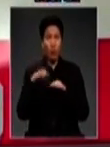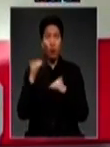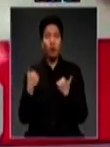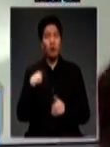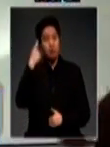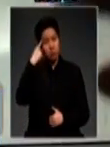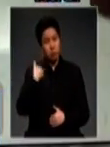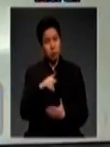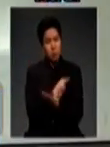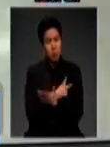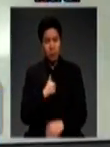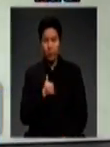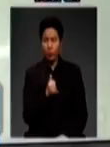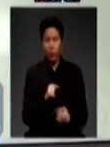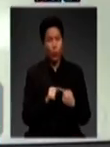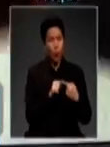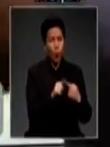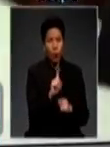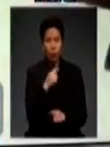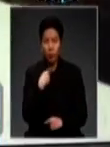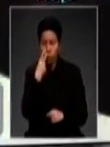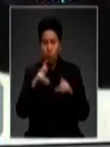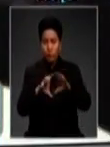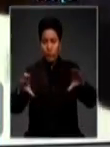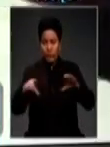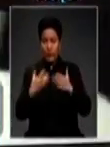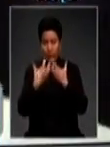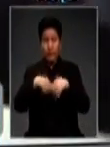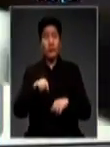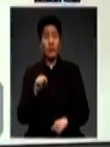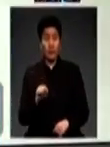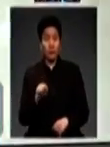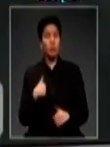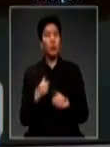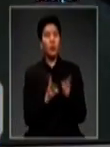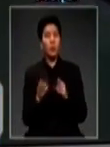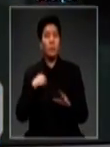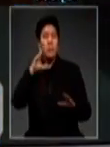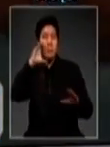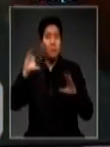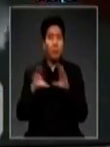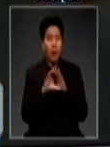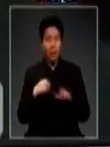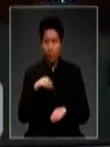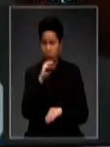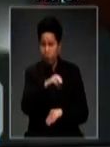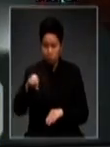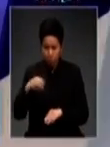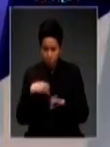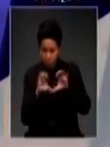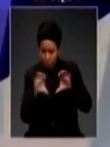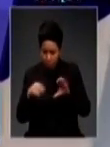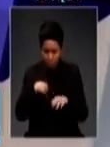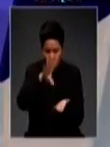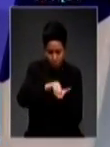ไม่มีแผนที่จะไปเที่ยวไหนต่อสามารถดูได้จากเจ้าเครื่องคีออสนี้เพราะว่ามีทั้งภาพสถานที่ท่องเที่ยวและข้อมูลประ